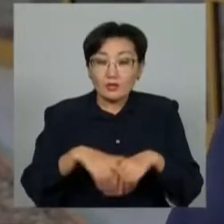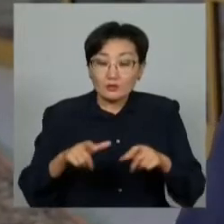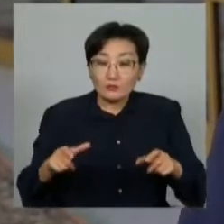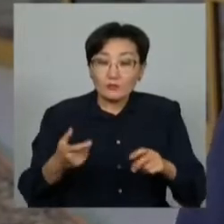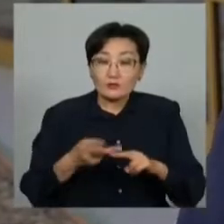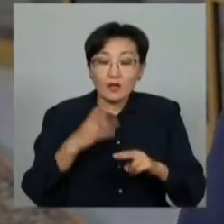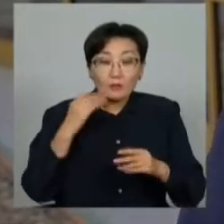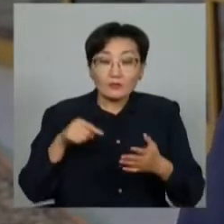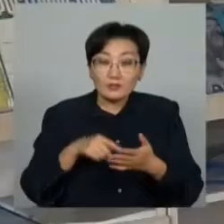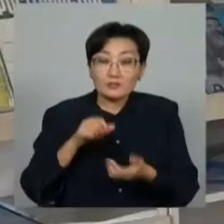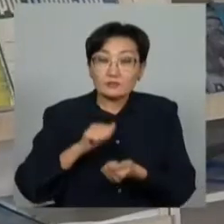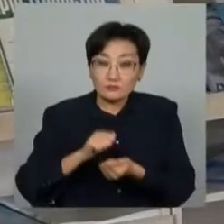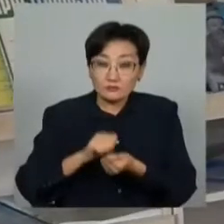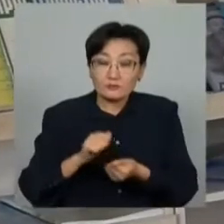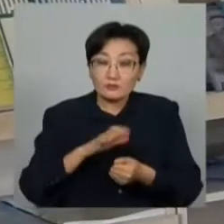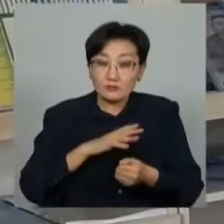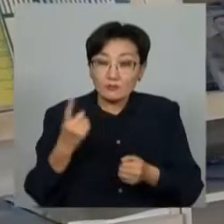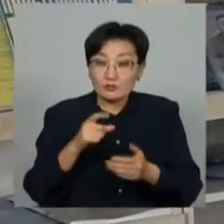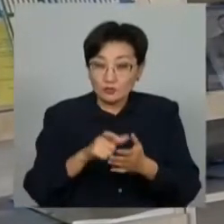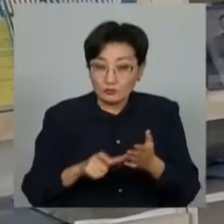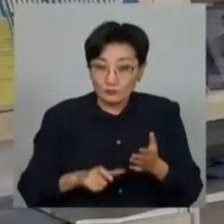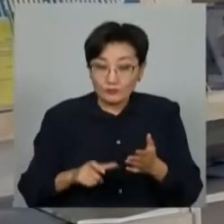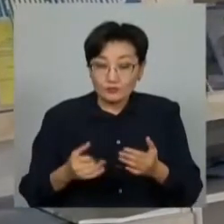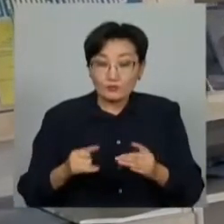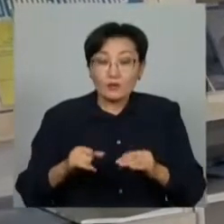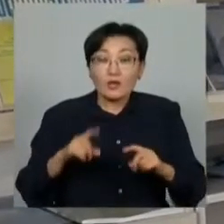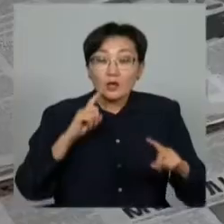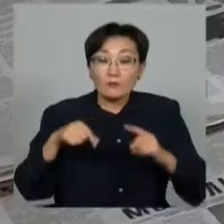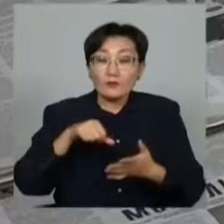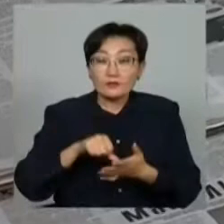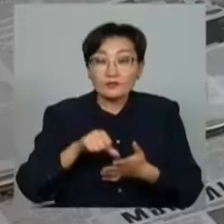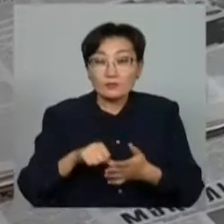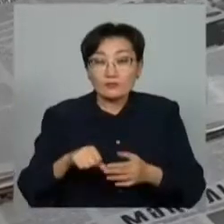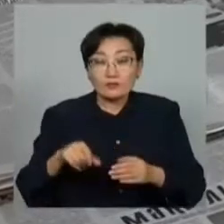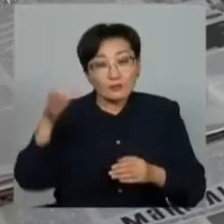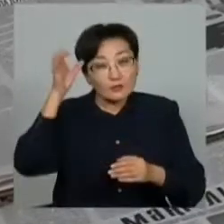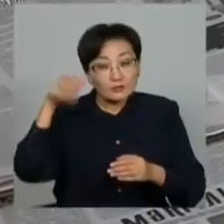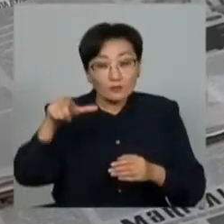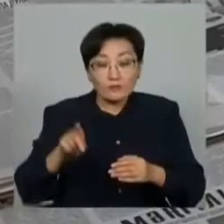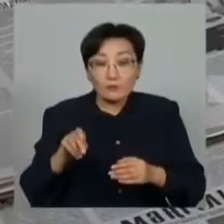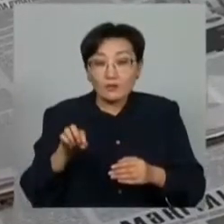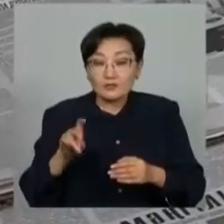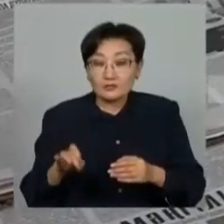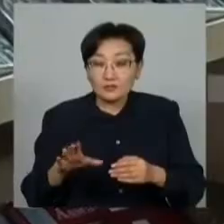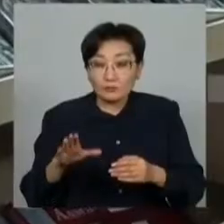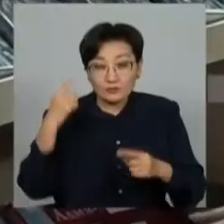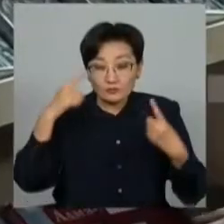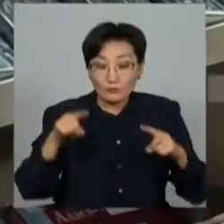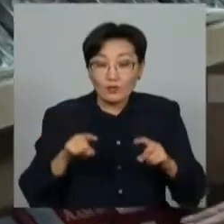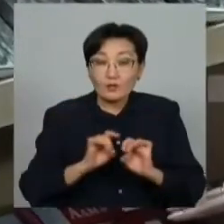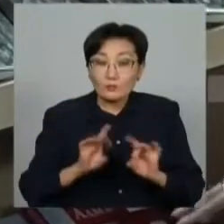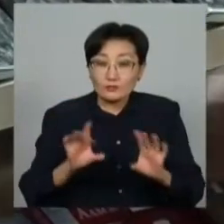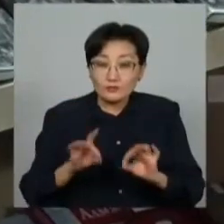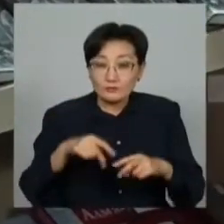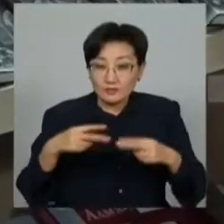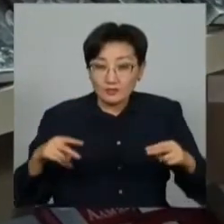осы Алматыда шыққан. Ал дөңгелек үстелге қатысқан ағартушы ғалымдар Бахчан Канапьяновтың шығармашылығына тоқталып,